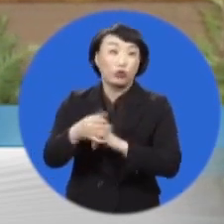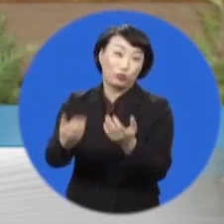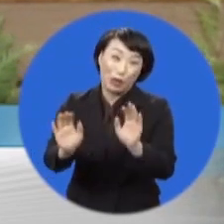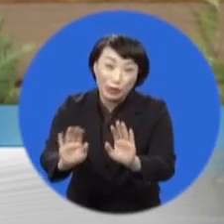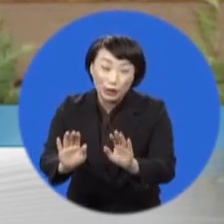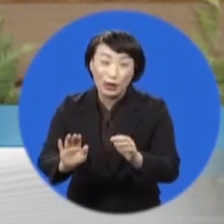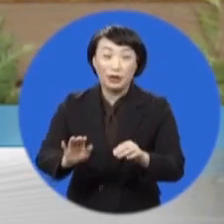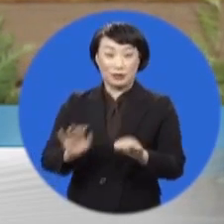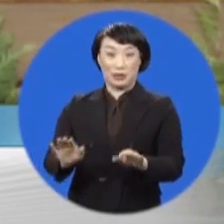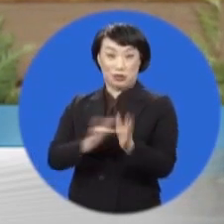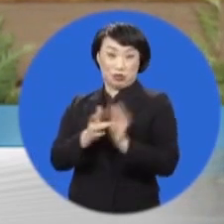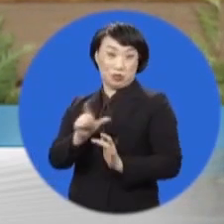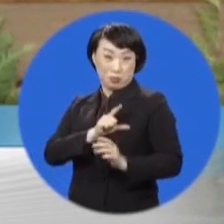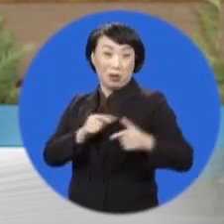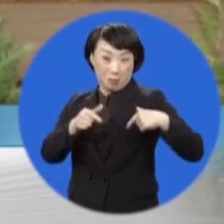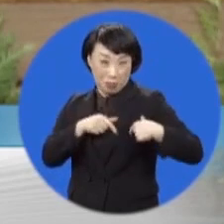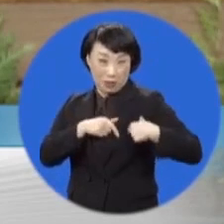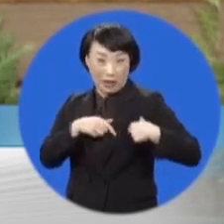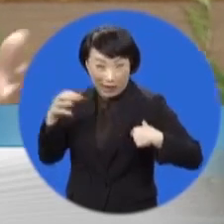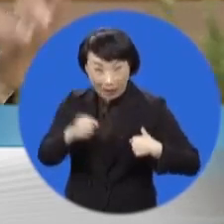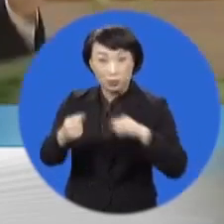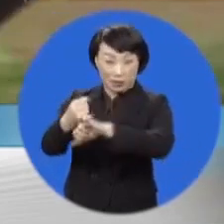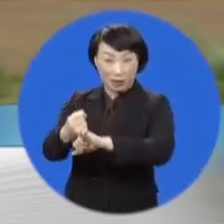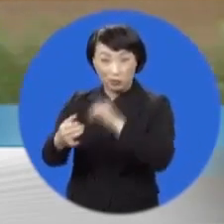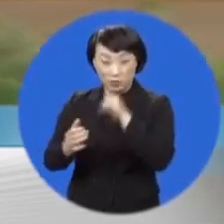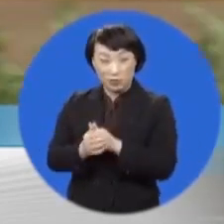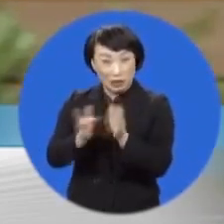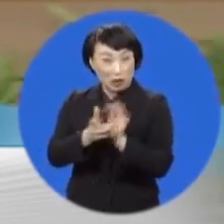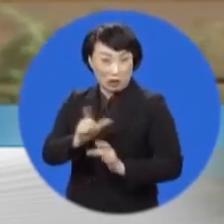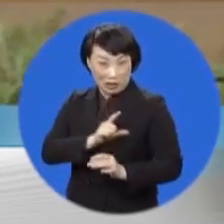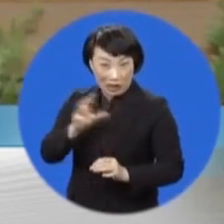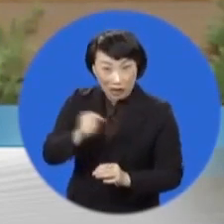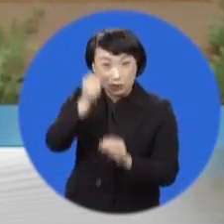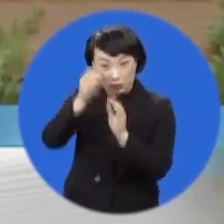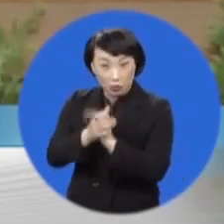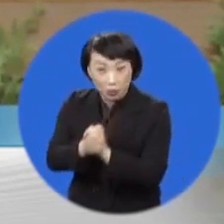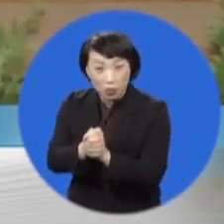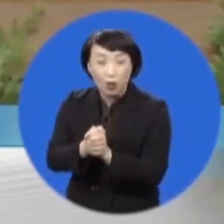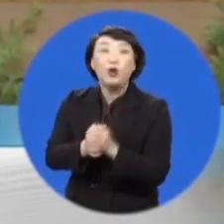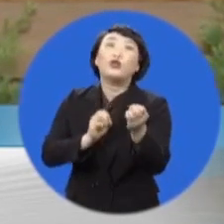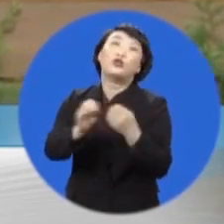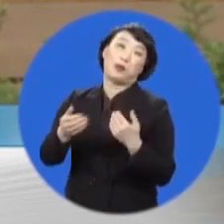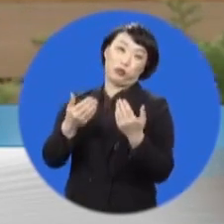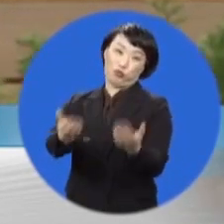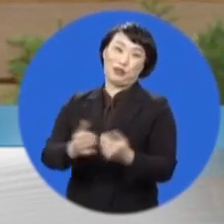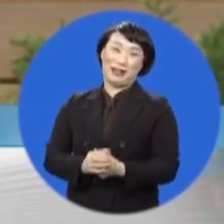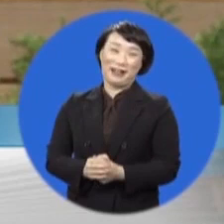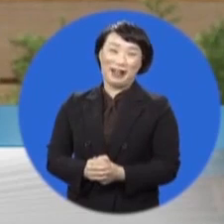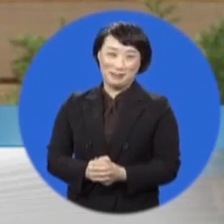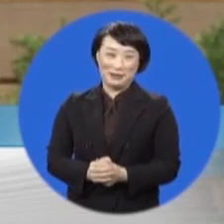내 명예를 걸고 약 예 2조 무모 쿨 내가 시행할